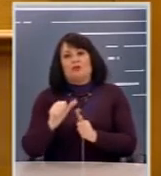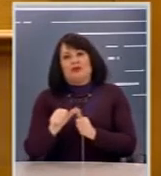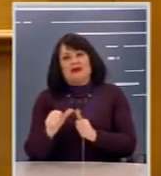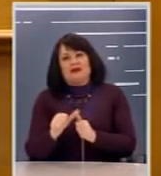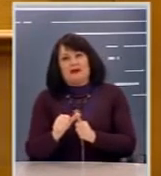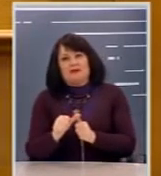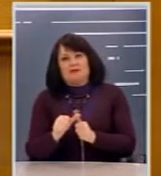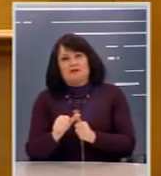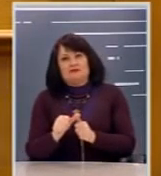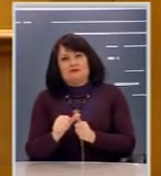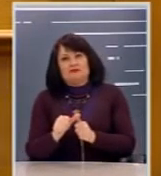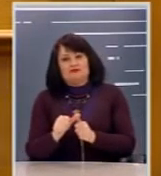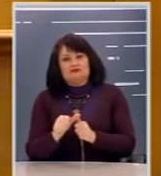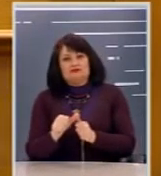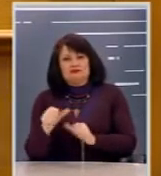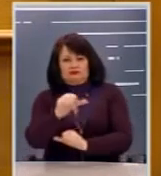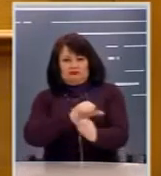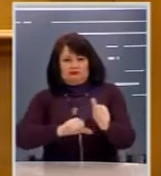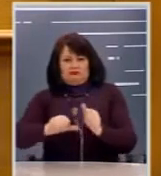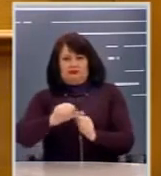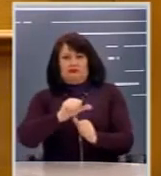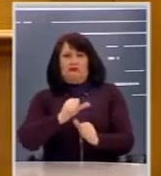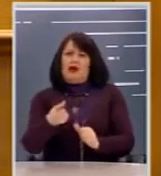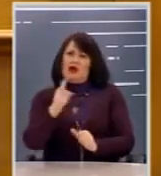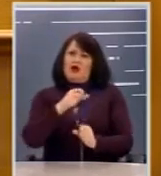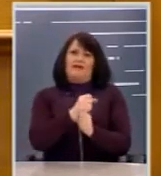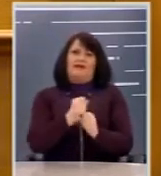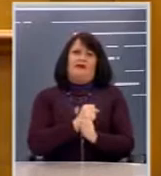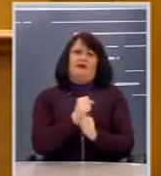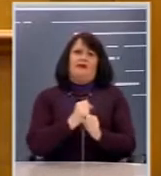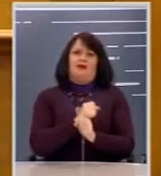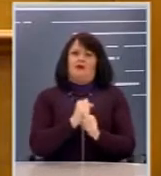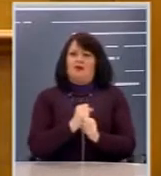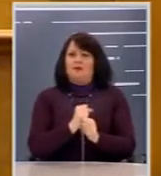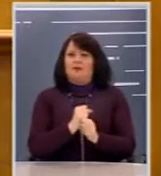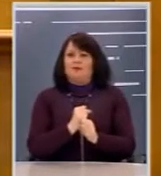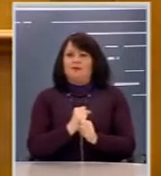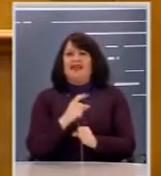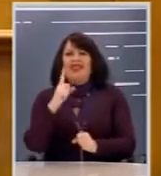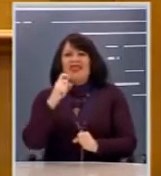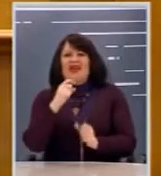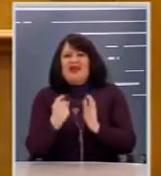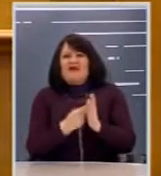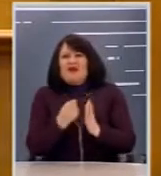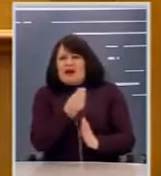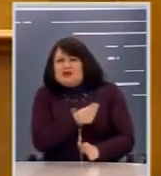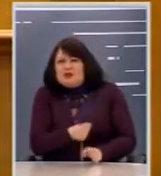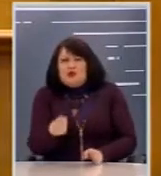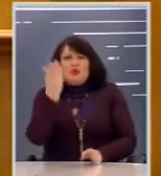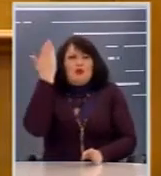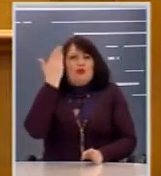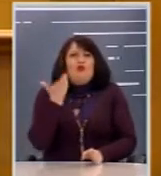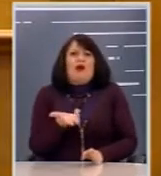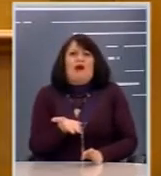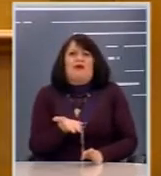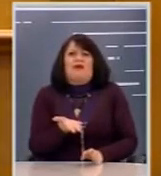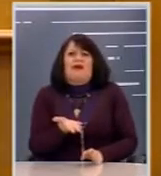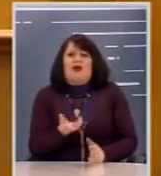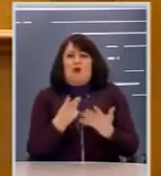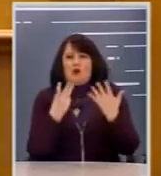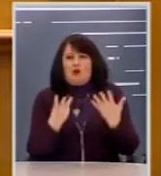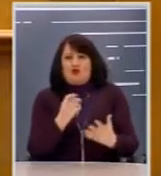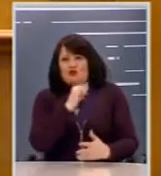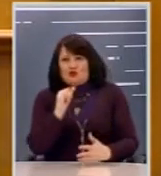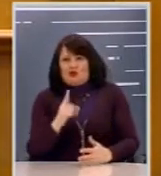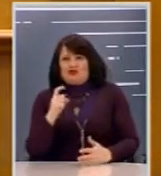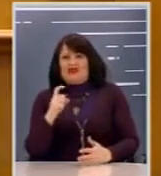αντικαθίστατο αυτό με φάρμακα που πηγαίνανε δεκαπλάσιες φορές. Από 8-10 ευρώ